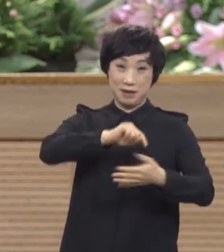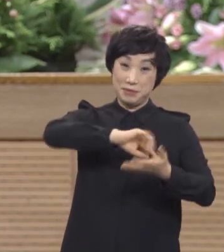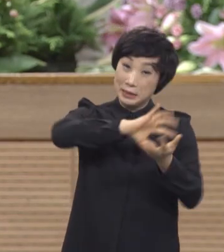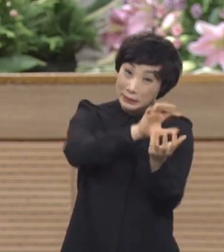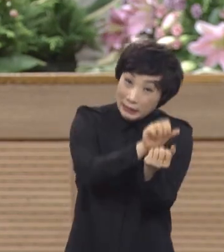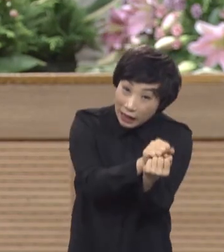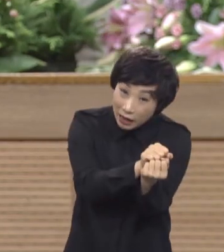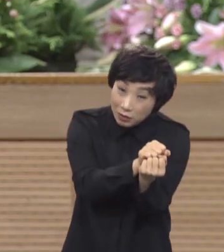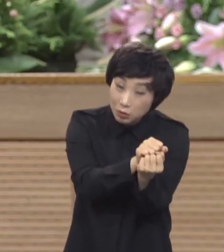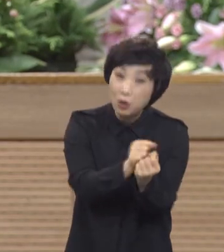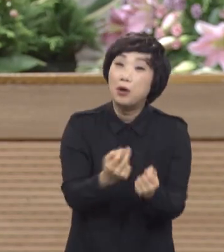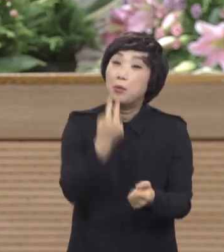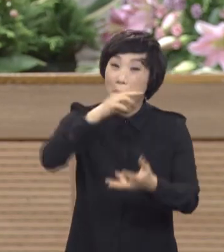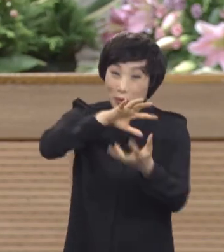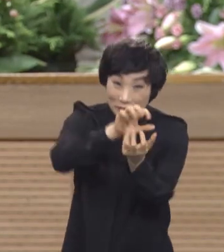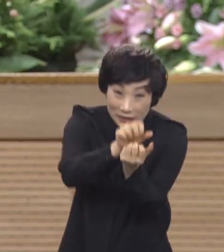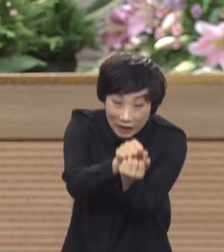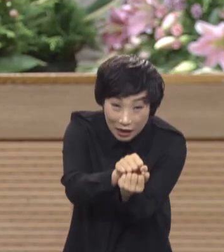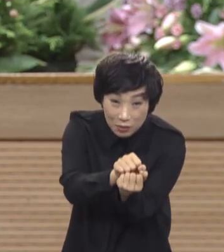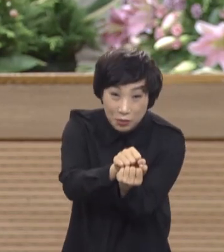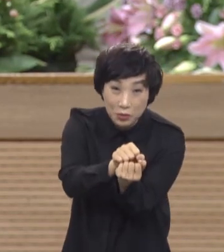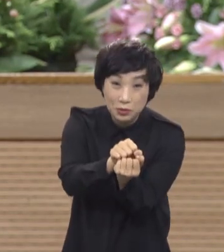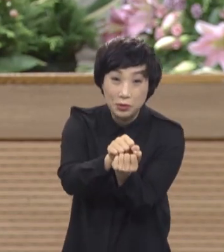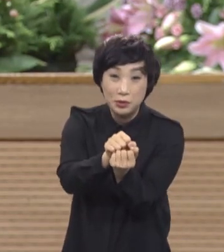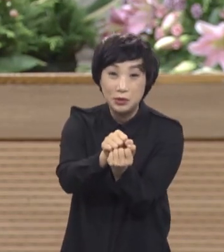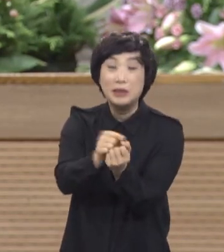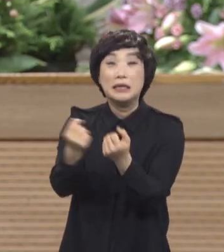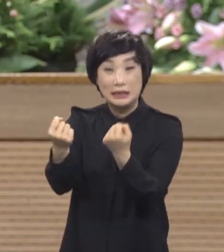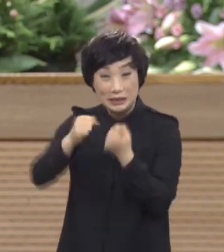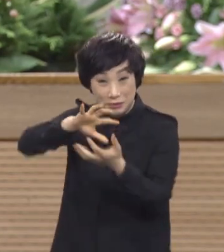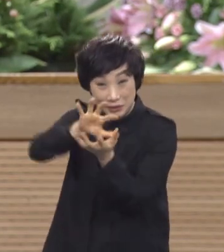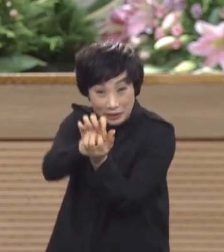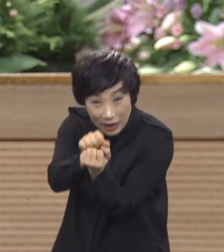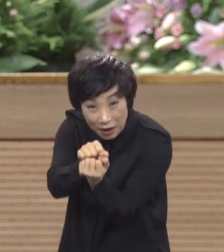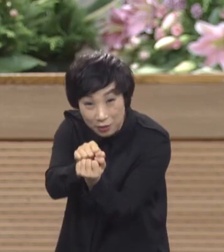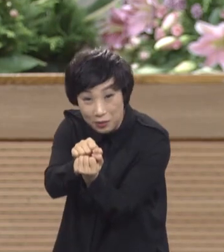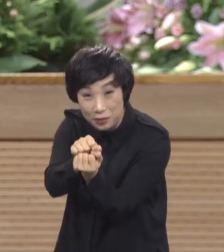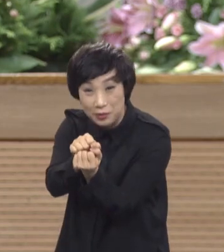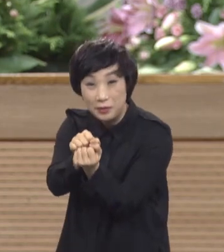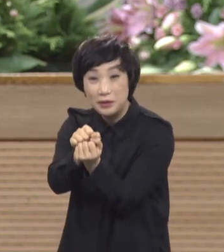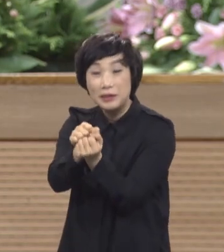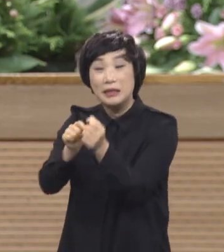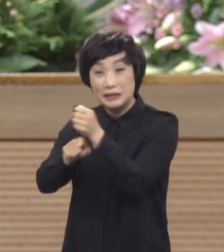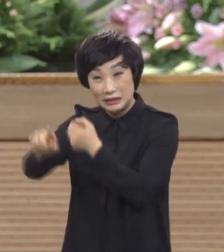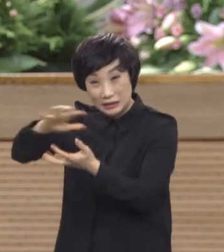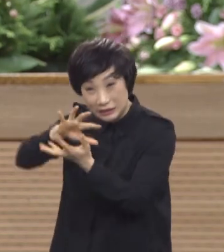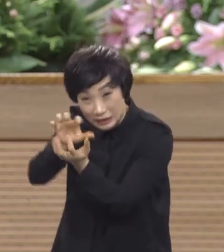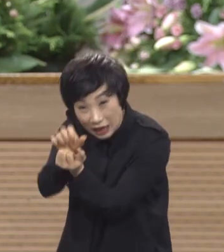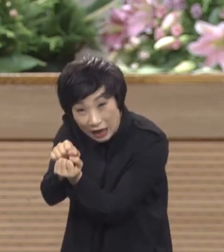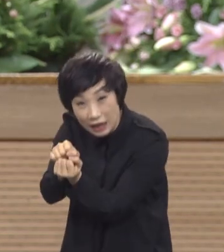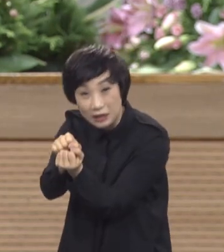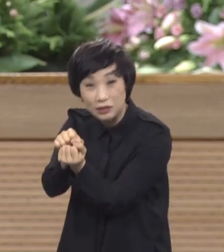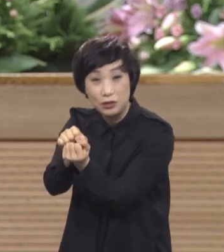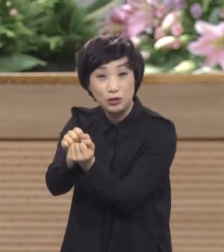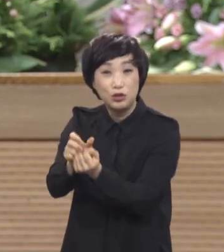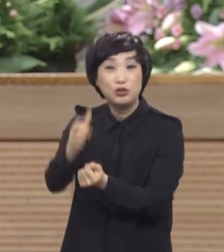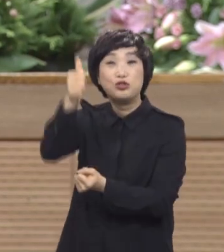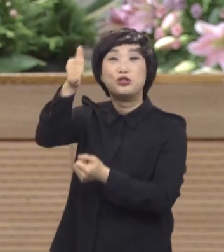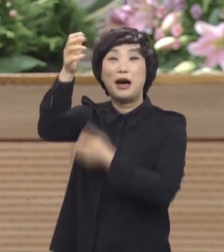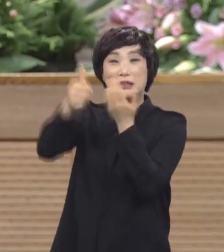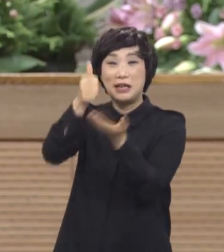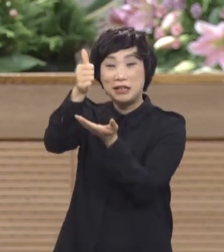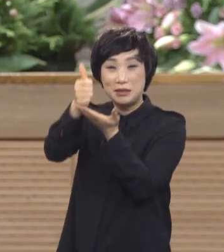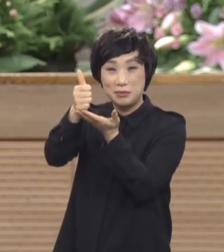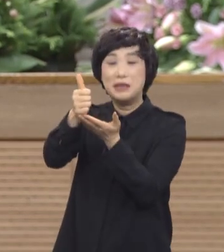다하고 목숨을 다하고 힘을 다하고 뜻을 다하여 주